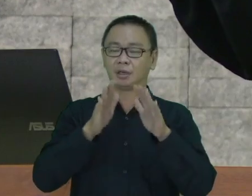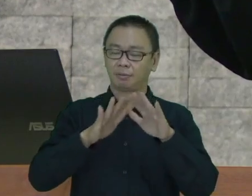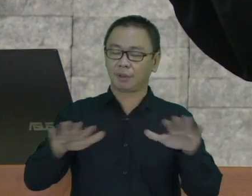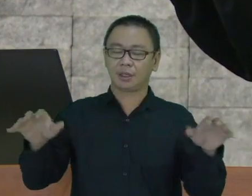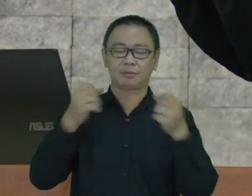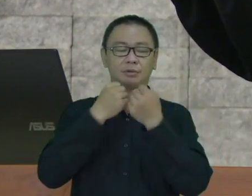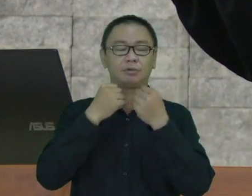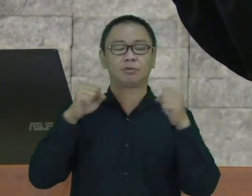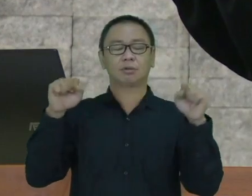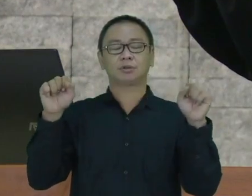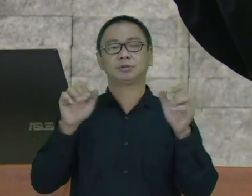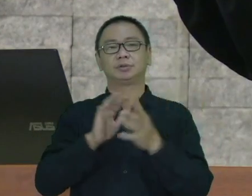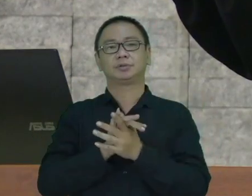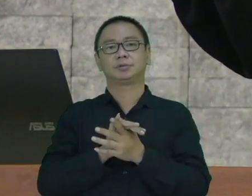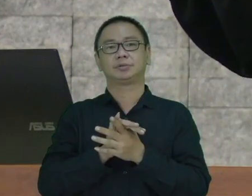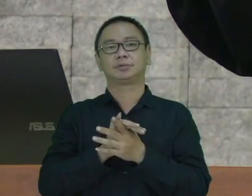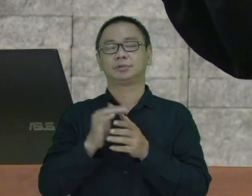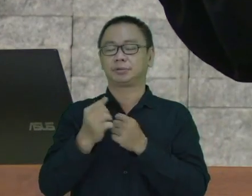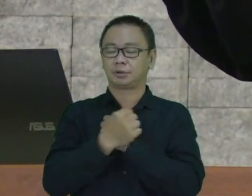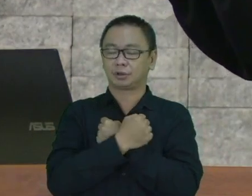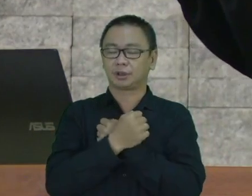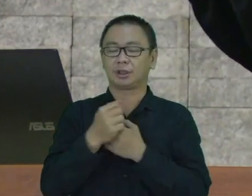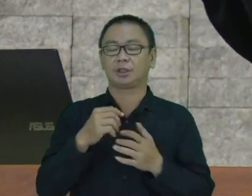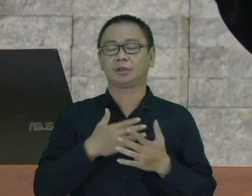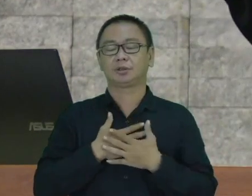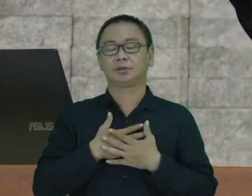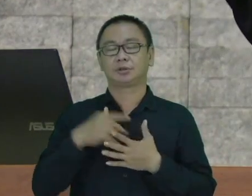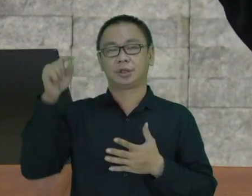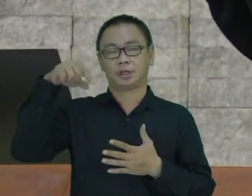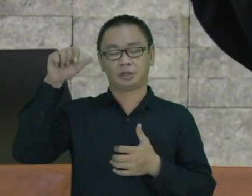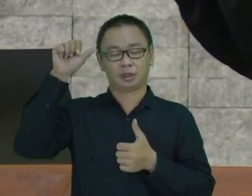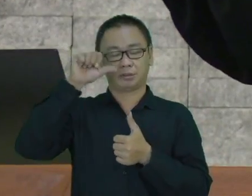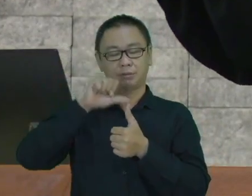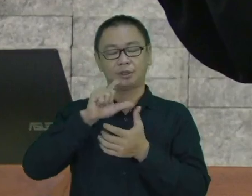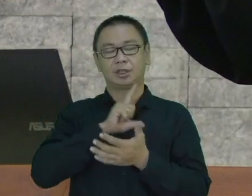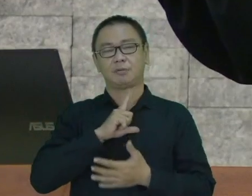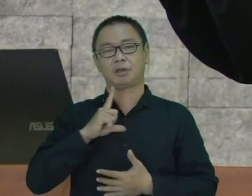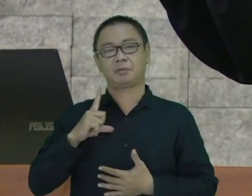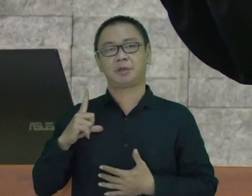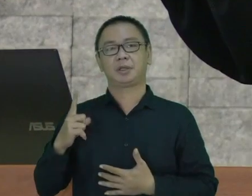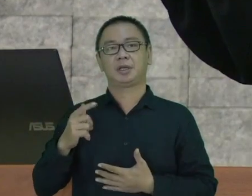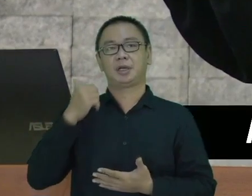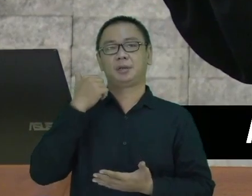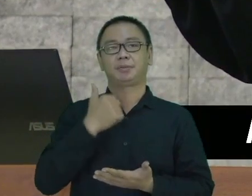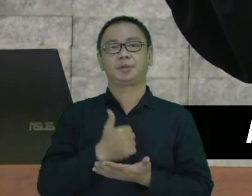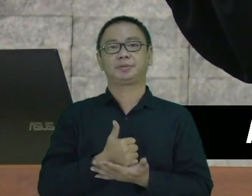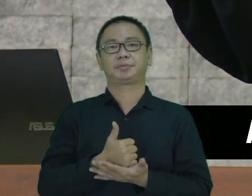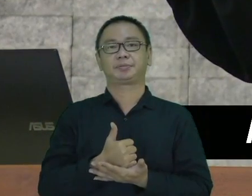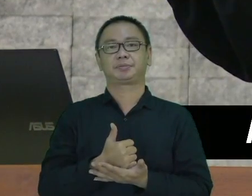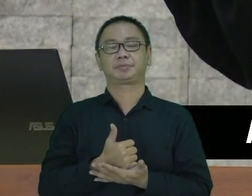menguasai hati dan pikiran saudara sekarang sampai selama-lamanya. Amin.